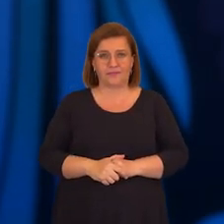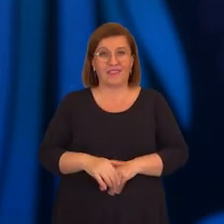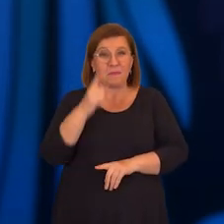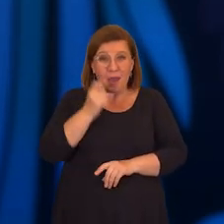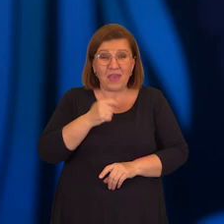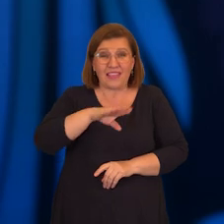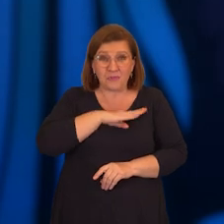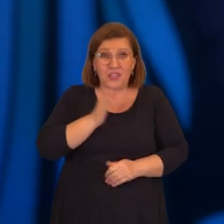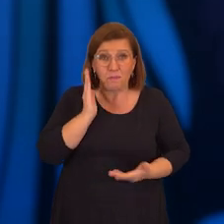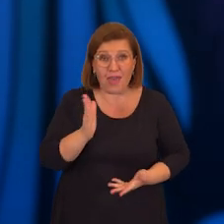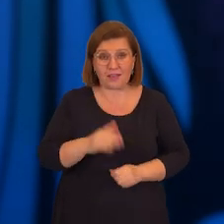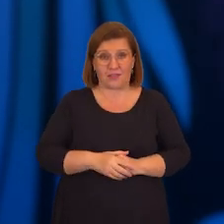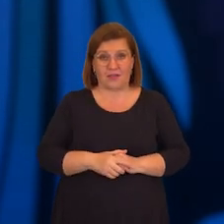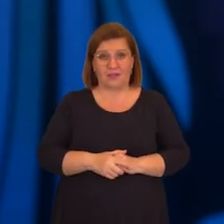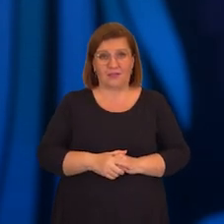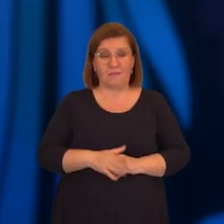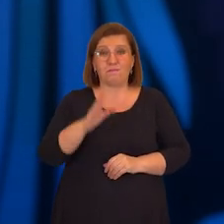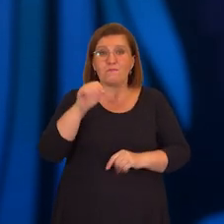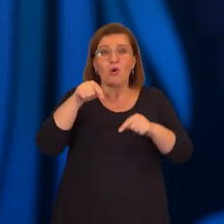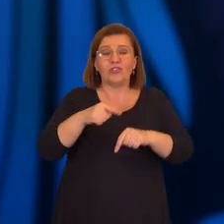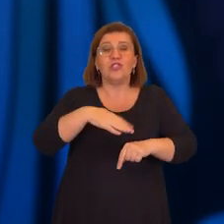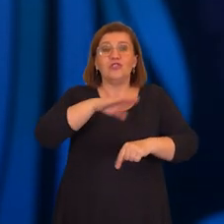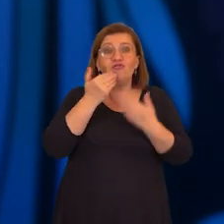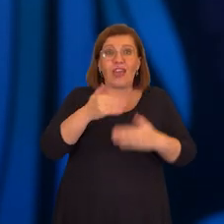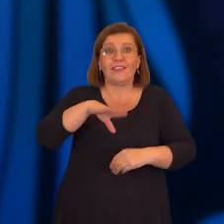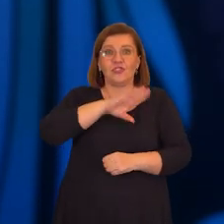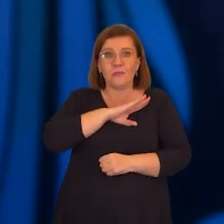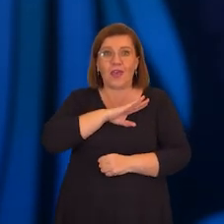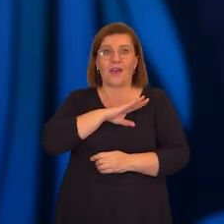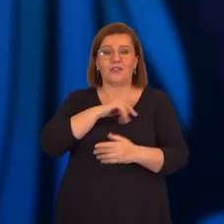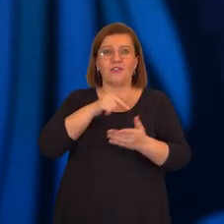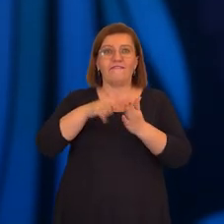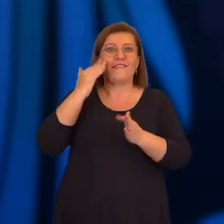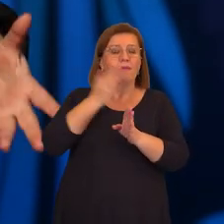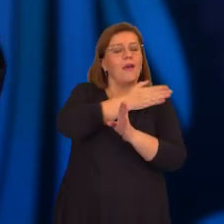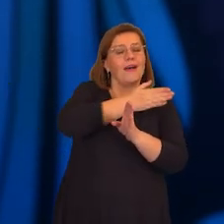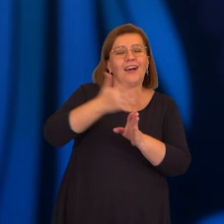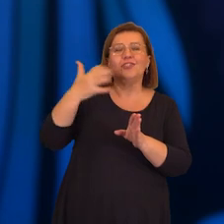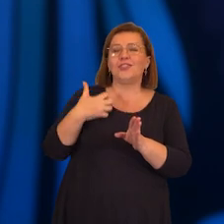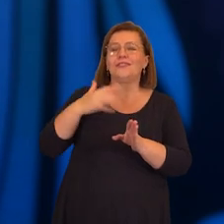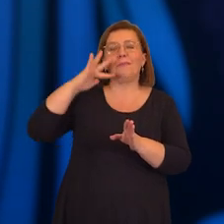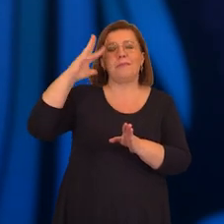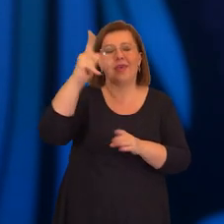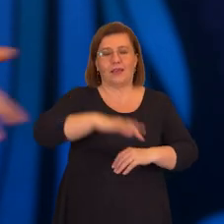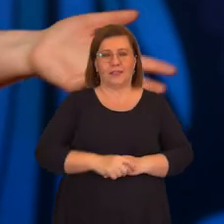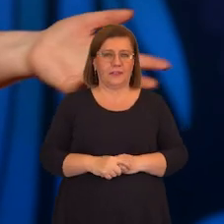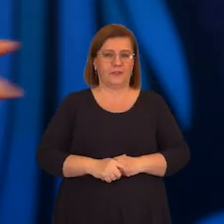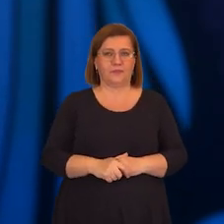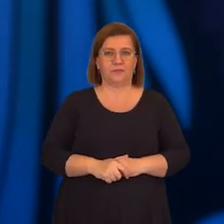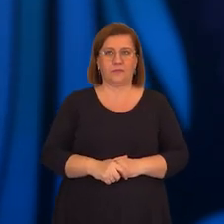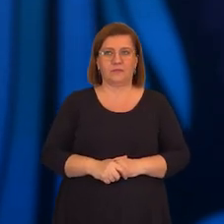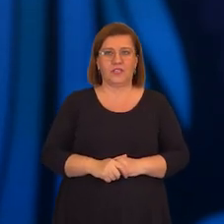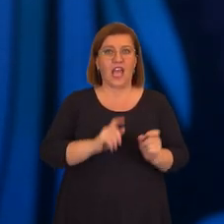całkowicie podkreśla piękno i znaczenie życia. Czym są kłótnie w